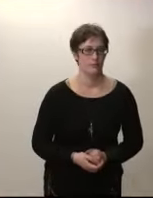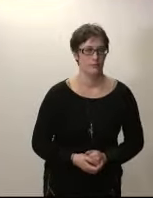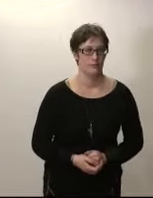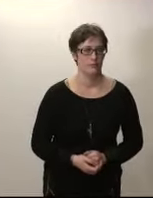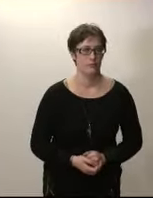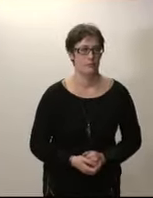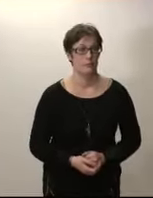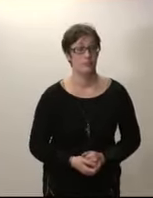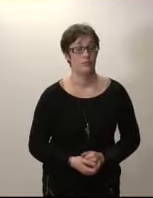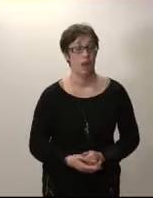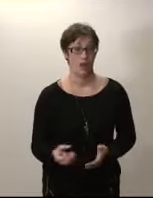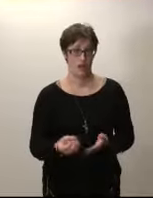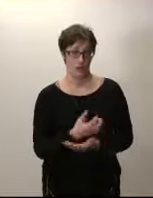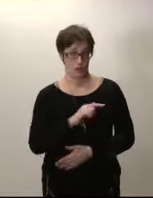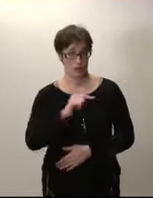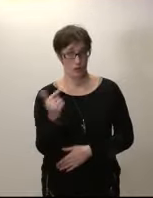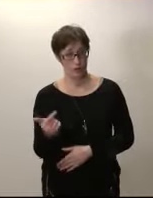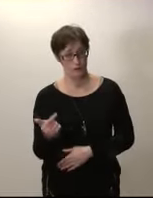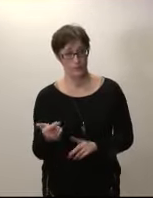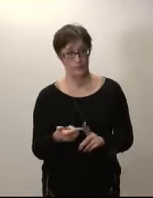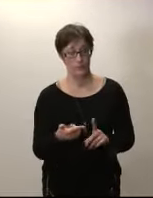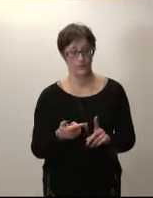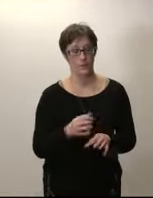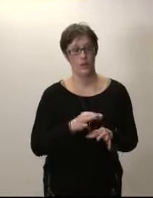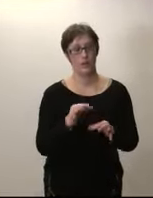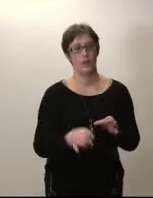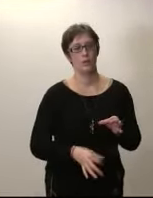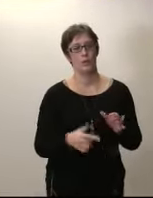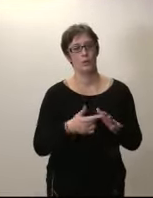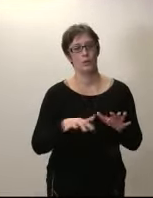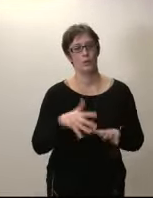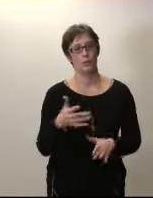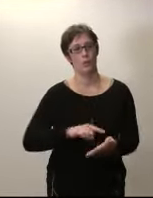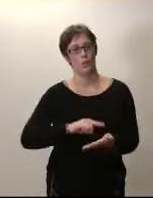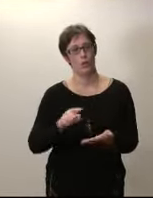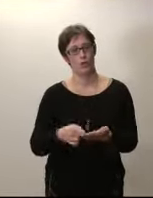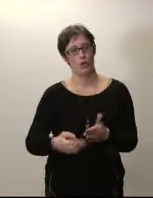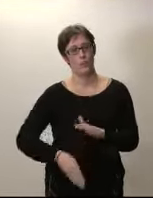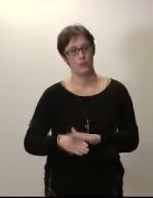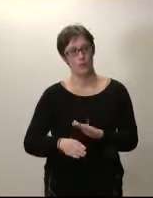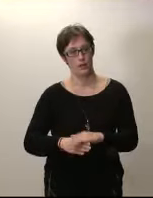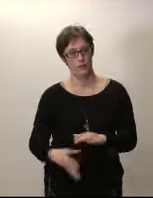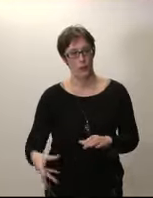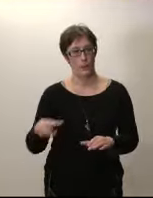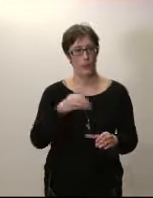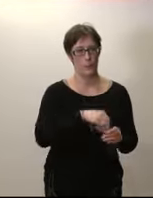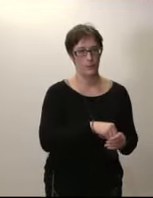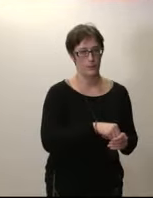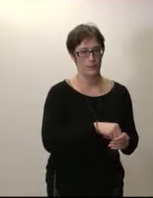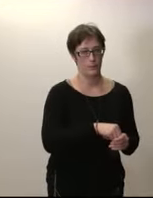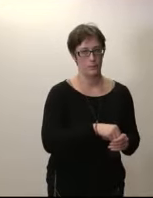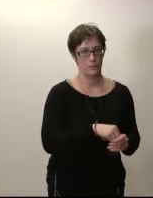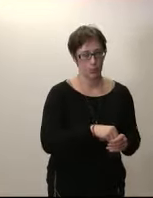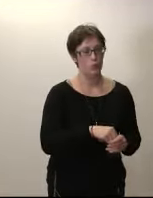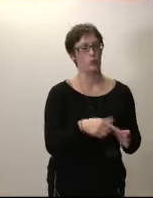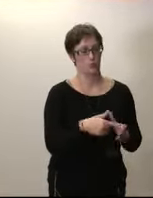donné. Après l'intégration des résultats de 2015 au budget primitif, 2015 voté en décembre, au budget primitif 2016,